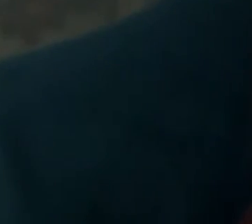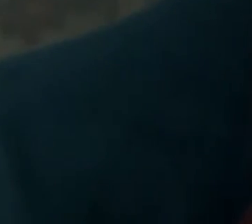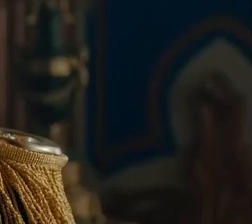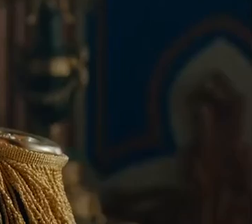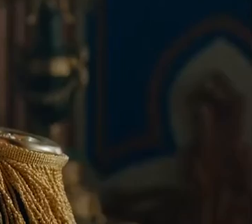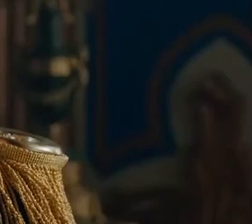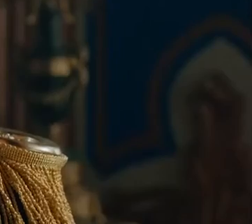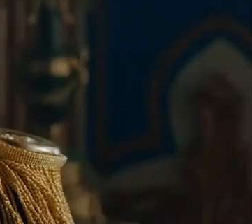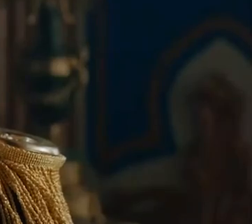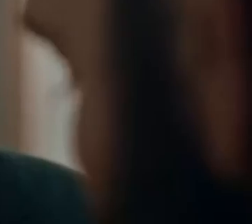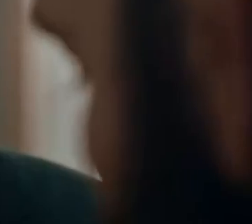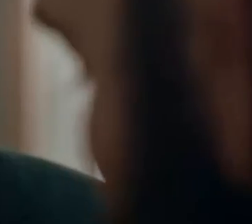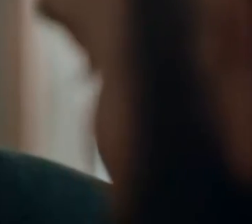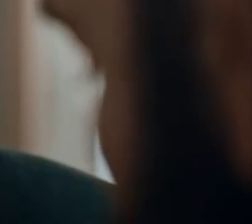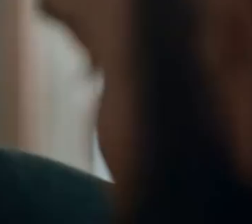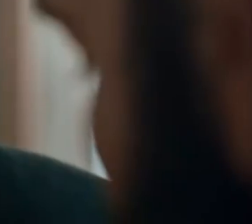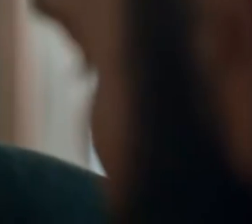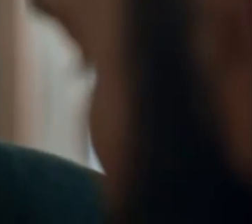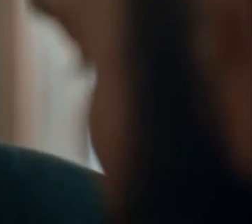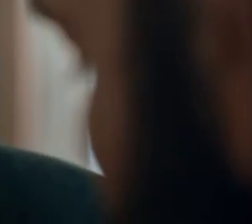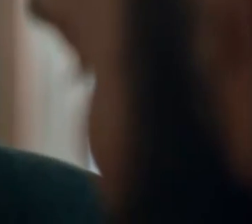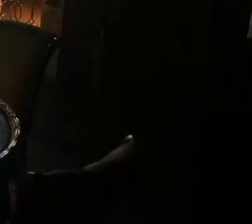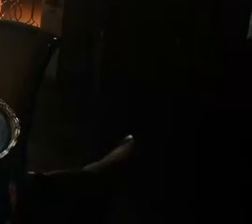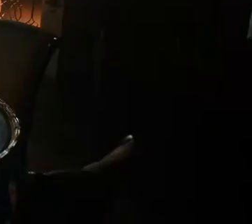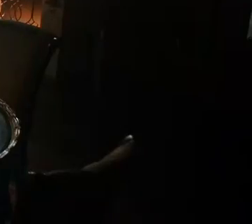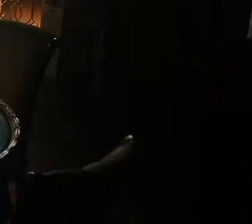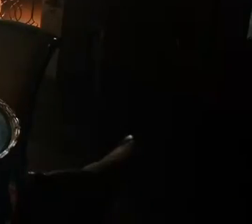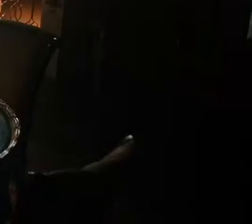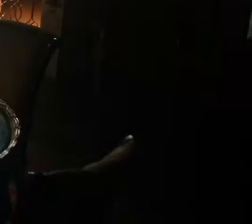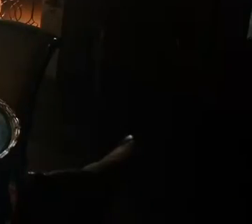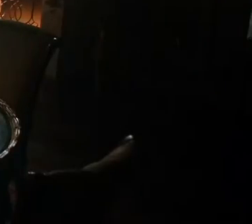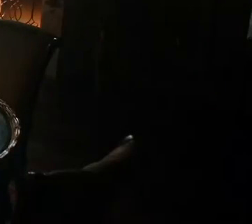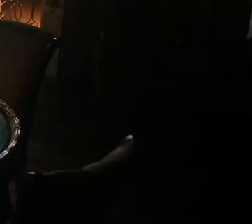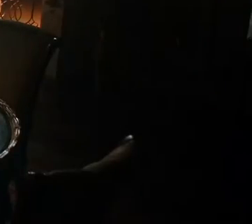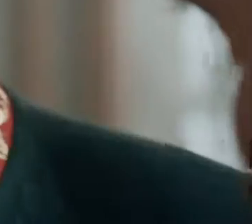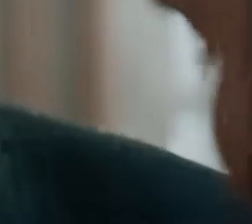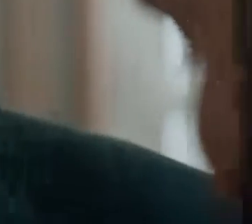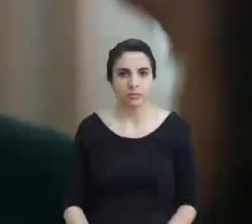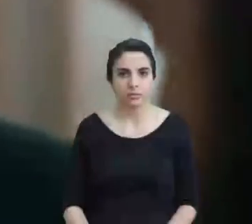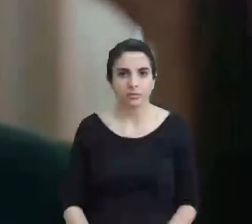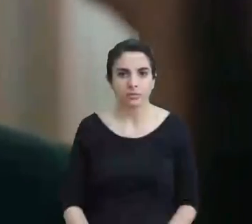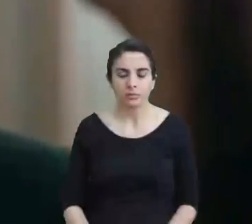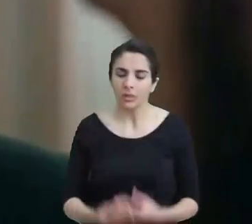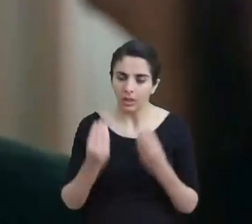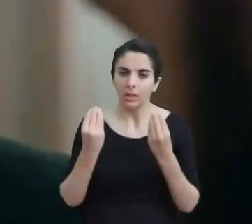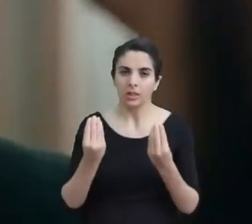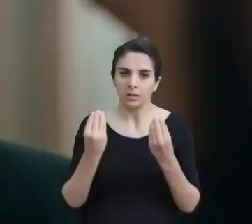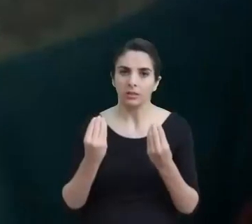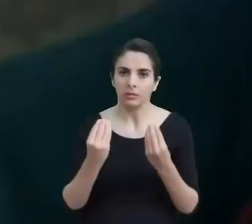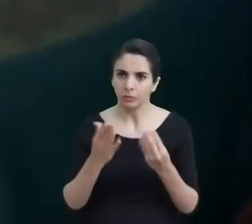çevirdi. Kimse padişahla göz kontağı kurmuyor. Gözler hep önde. Hep çok gerginler.